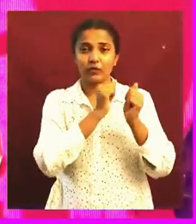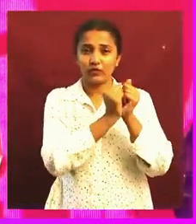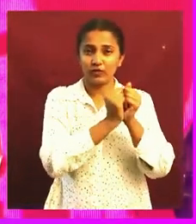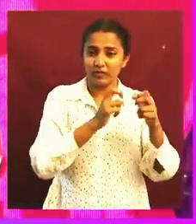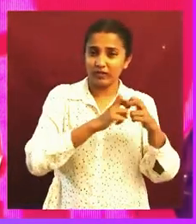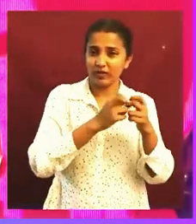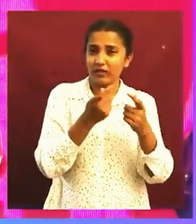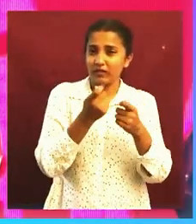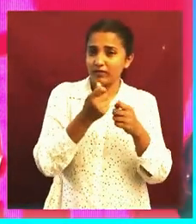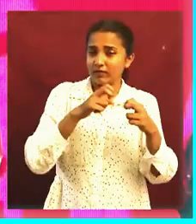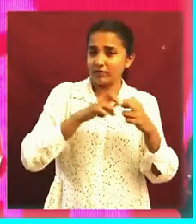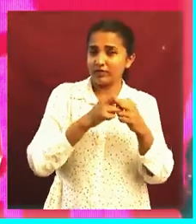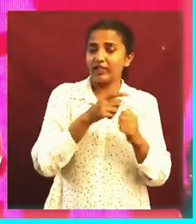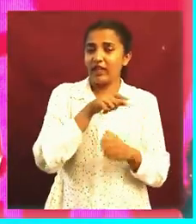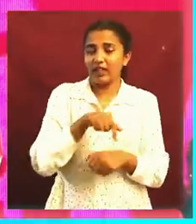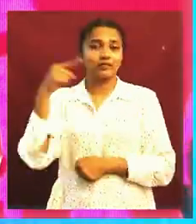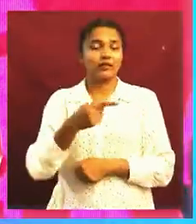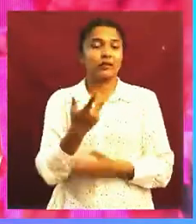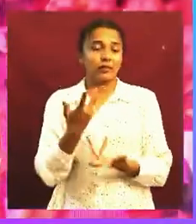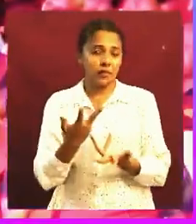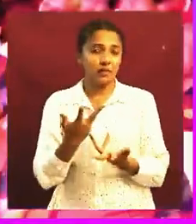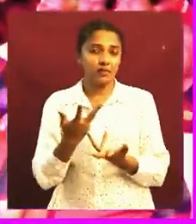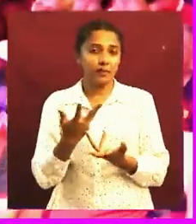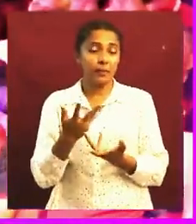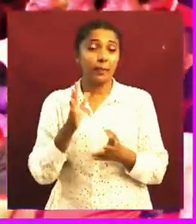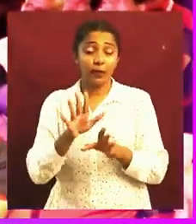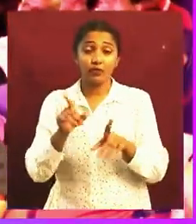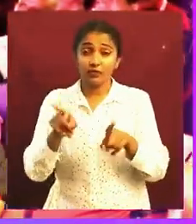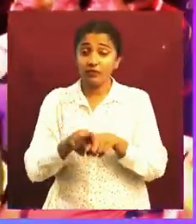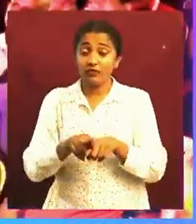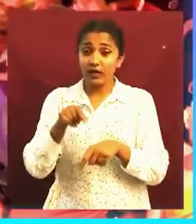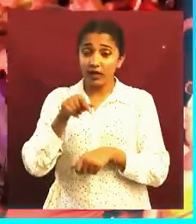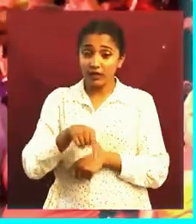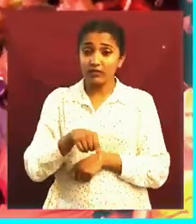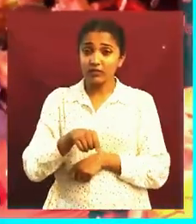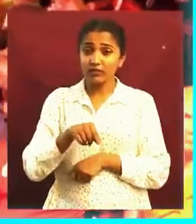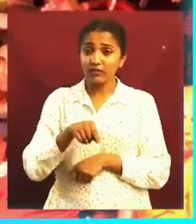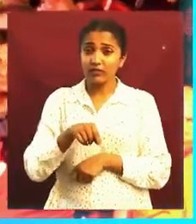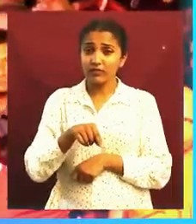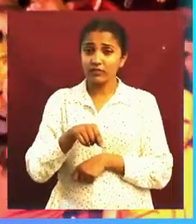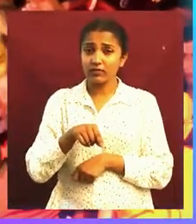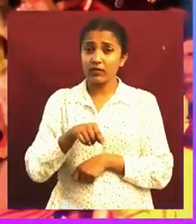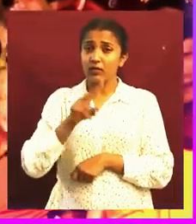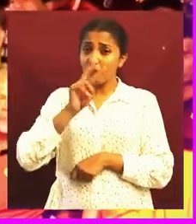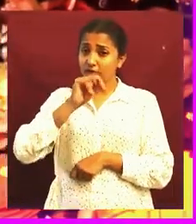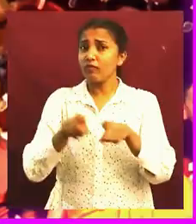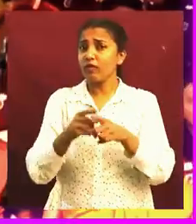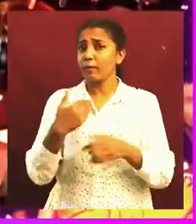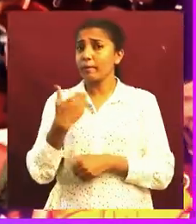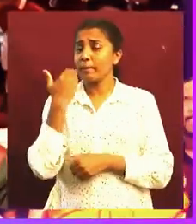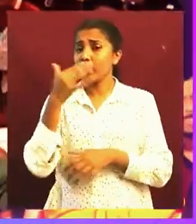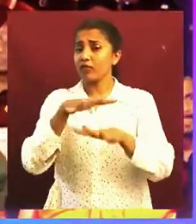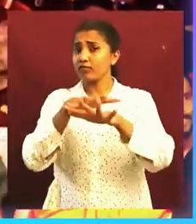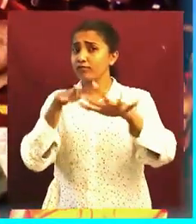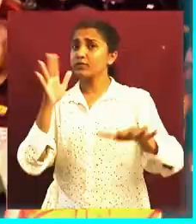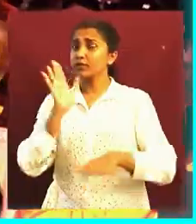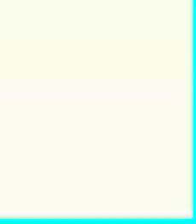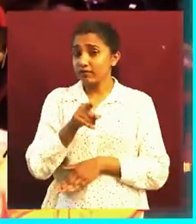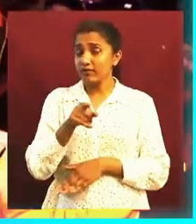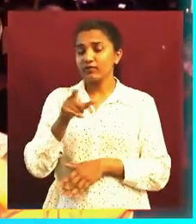වෘත්තීමේ හේතු සමහර අයට සහභාගී වෙන්න බැරි වෙලා තිබෙනවා. ඒ 20000කට ආසන්න සංඛ්‍යාවක් මෙතන සහභාගී වෙලා තිබෙනවා. මේ හැම